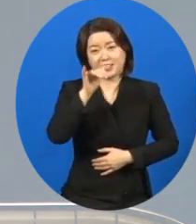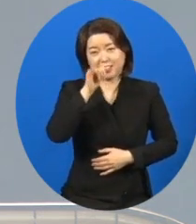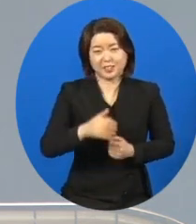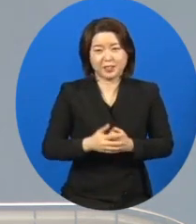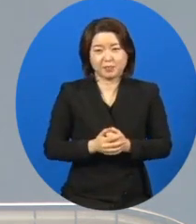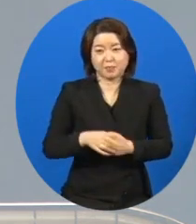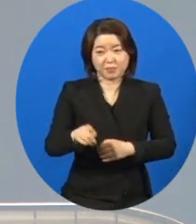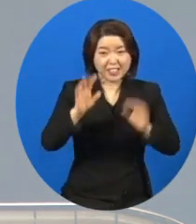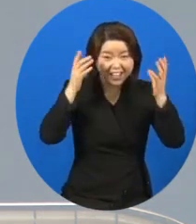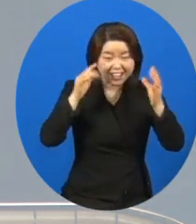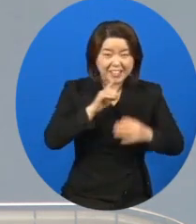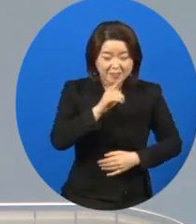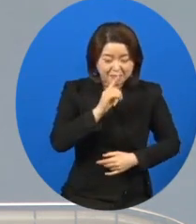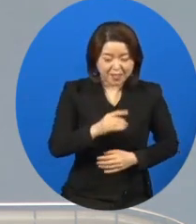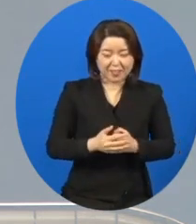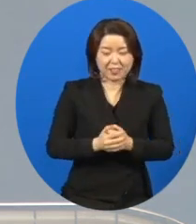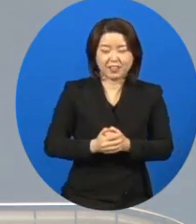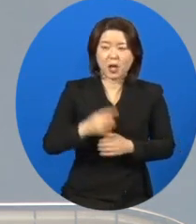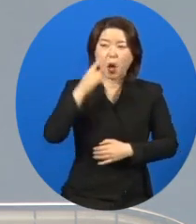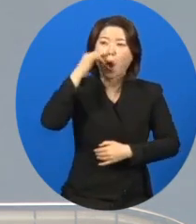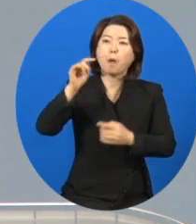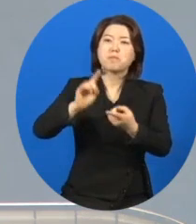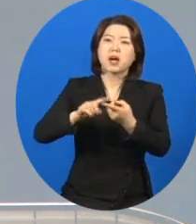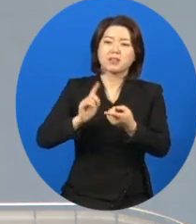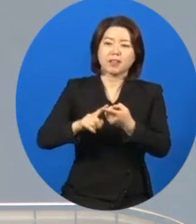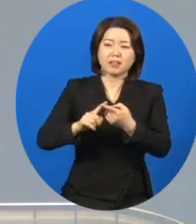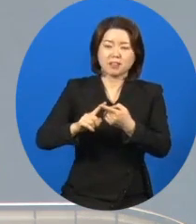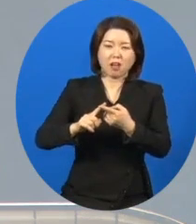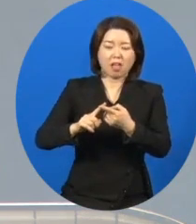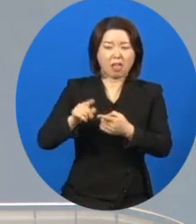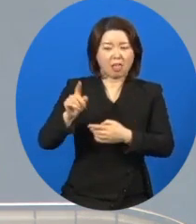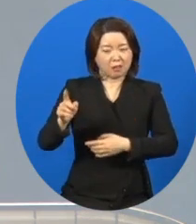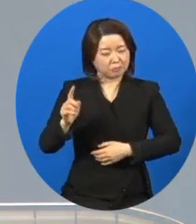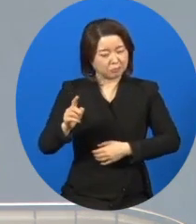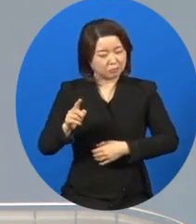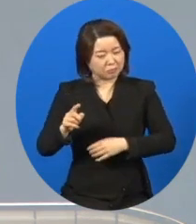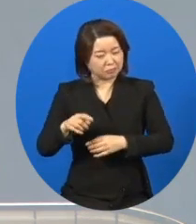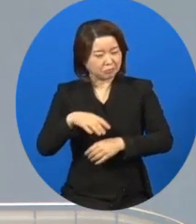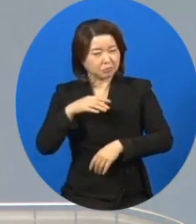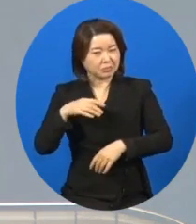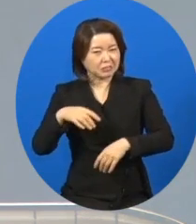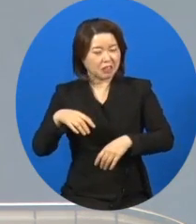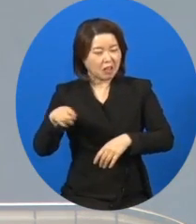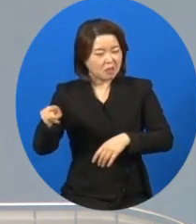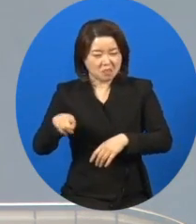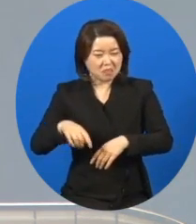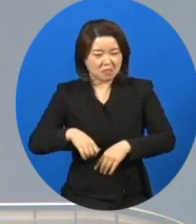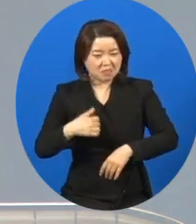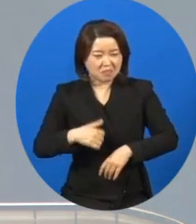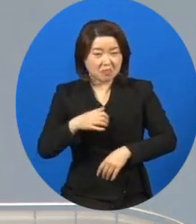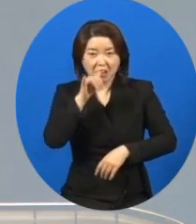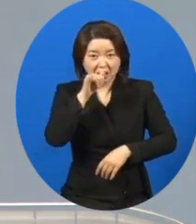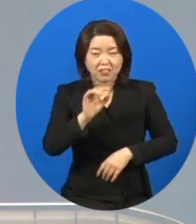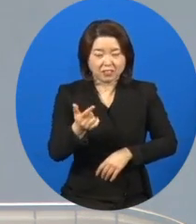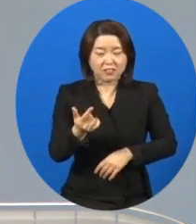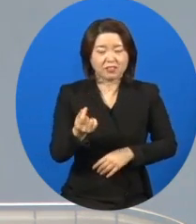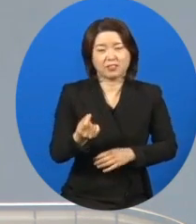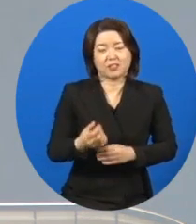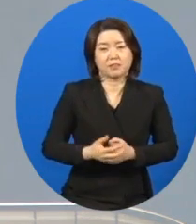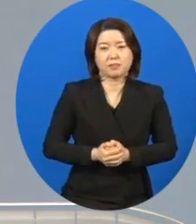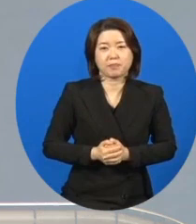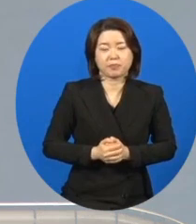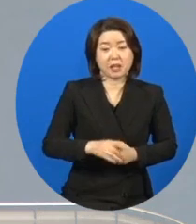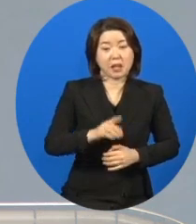그 아이가 엄마에 대해서 비꼬는 듯하게 하는 이야기죠. 말은 좋은 말인데